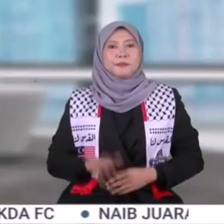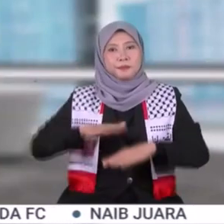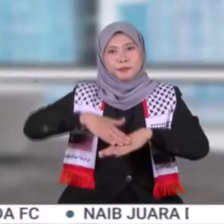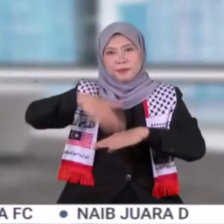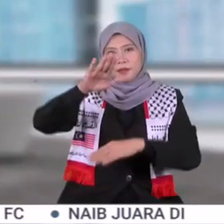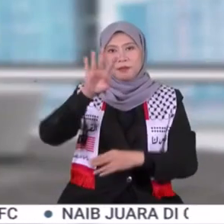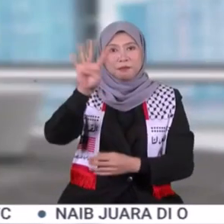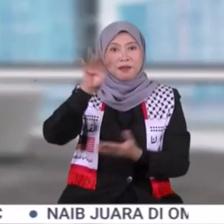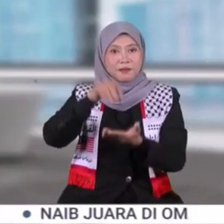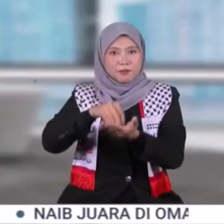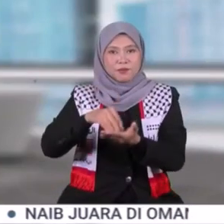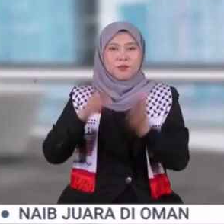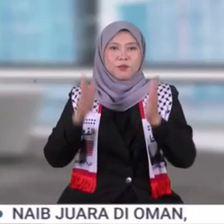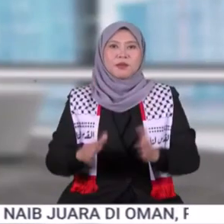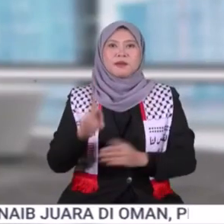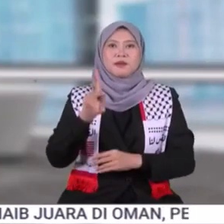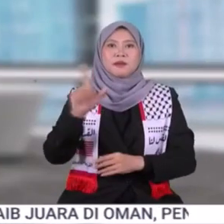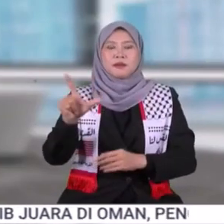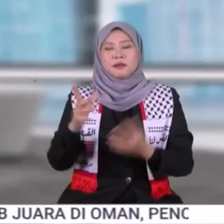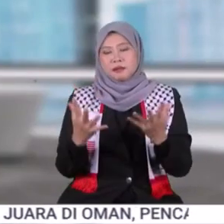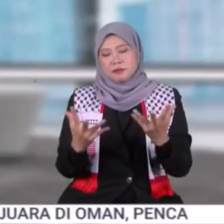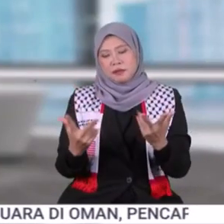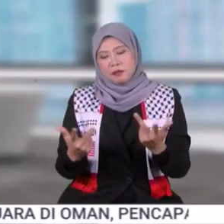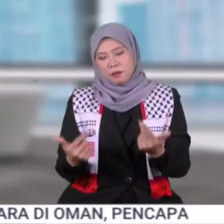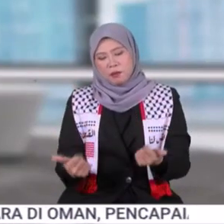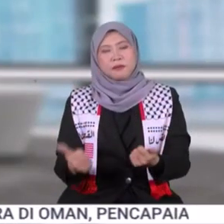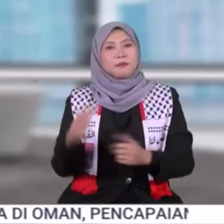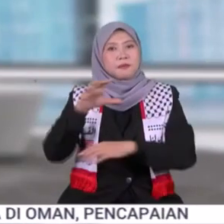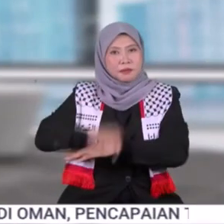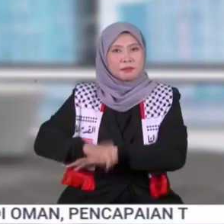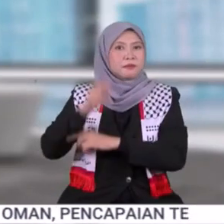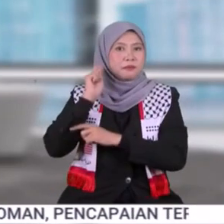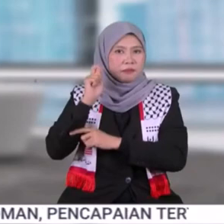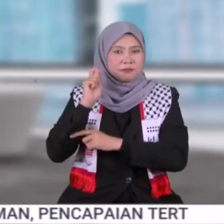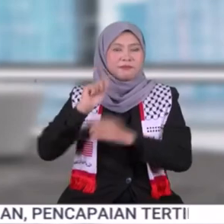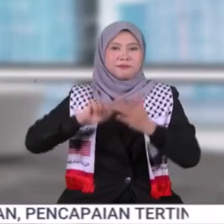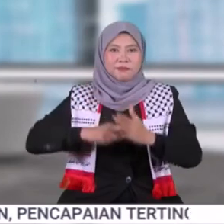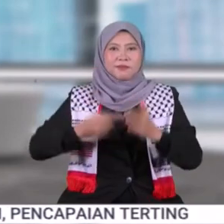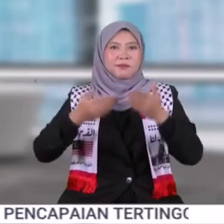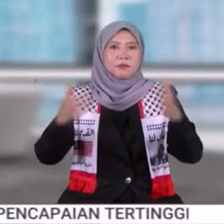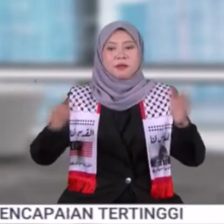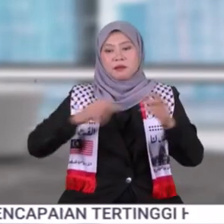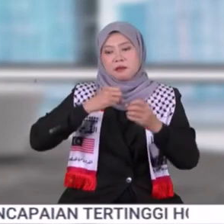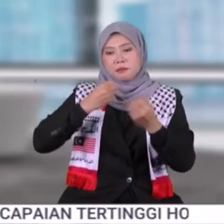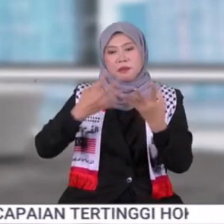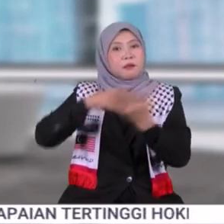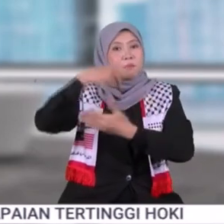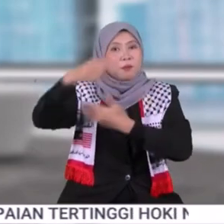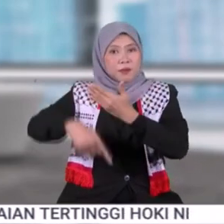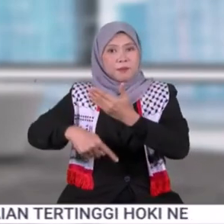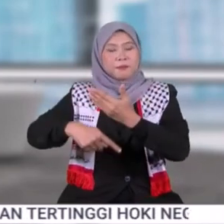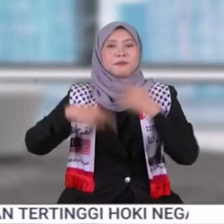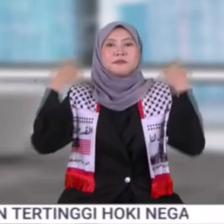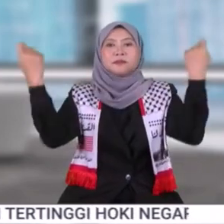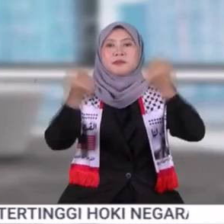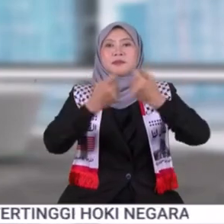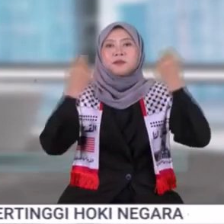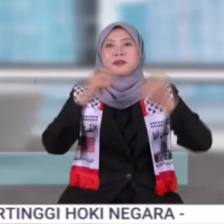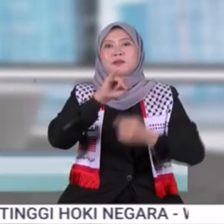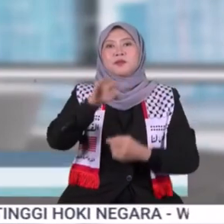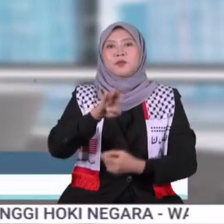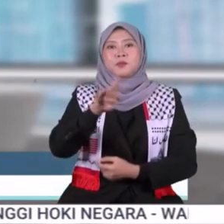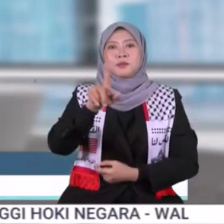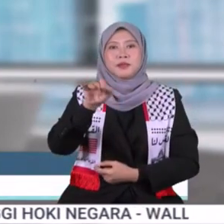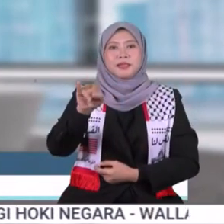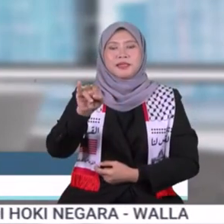Lebih 4,000 warga ibu kota berselawat malam tadi yang menjadi pembuka tirai pelbagai program bersempena sambutan Jubli Emas